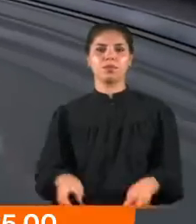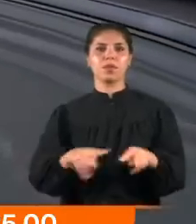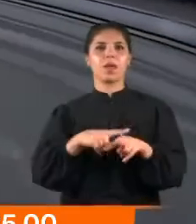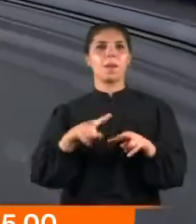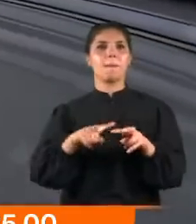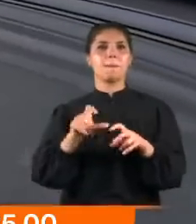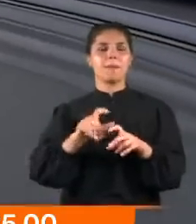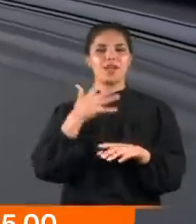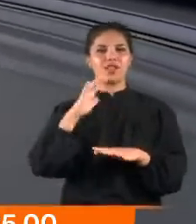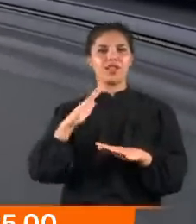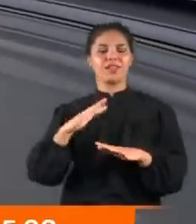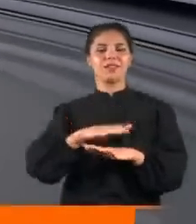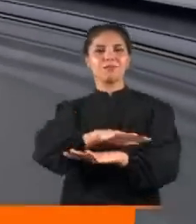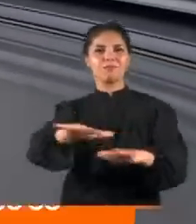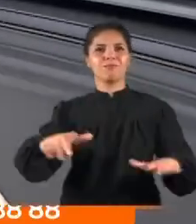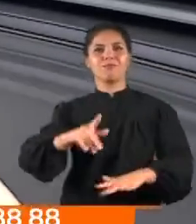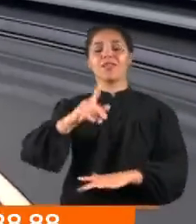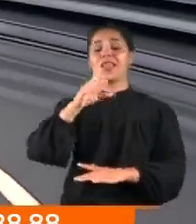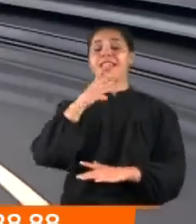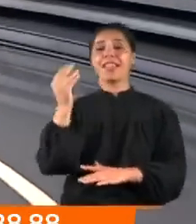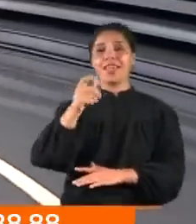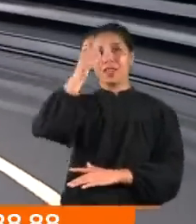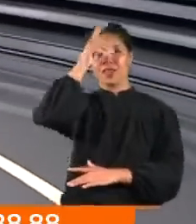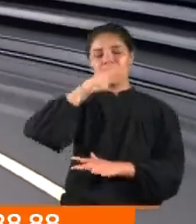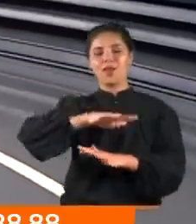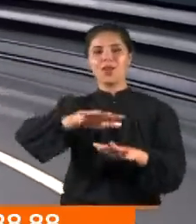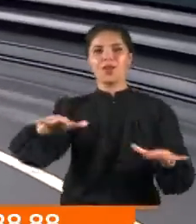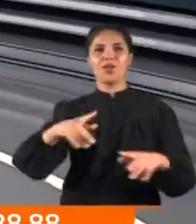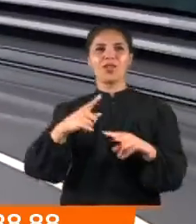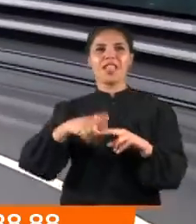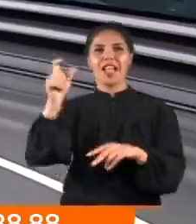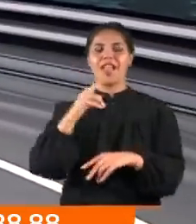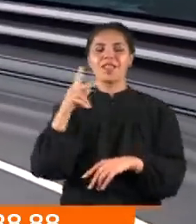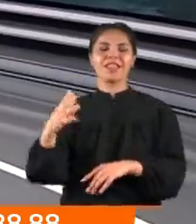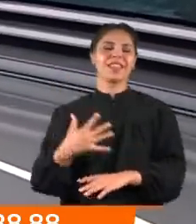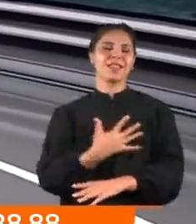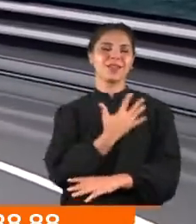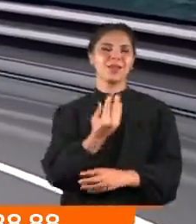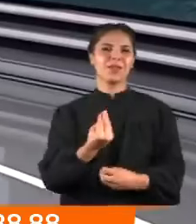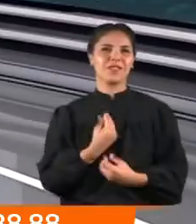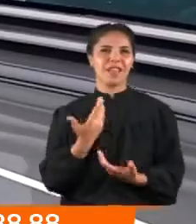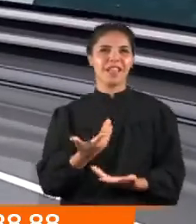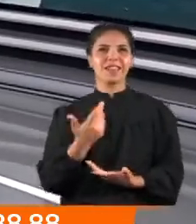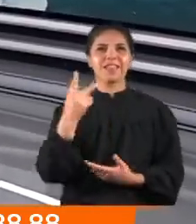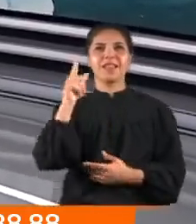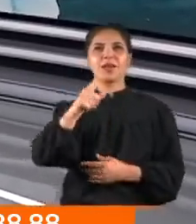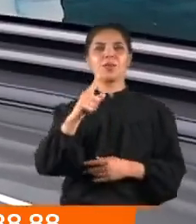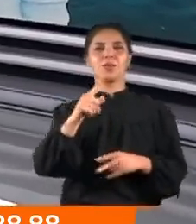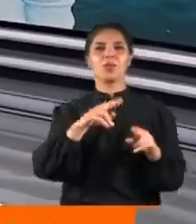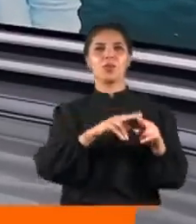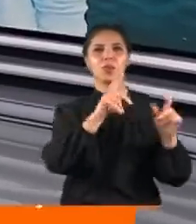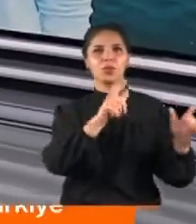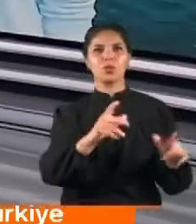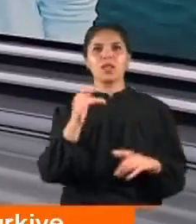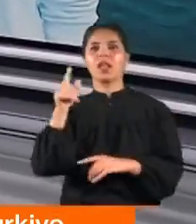Maaş denizini geçen en genç Türk yüzücü olan Aysu Türkoğlu göğsümüzü kabartan bir başarıya da imza attı. Kuzey İrlanda ile İskoçya